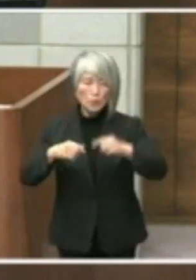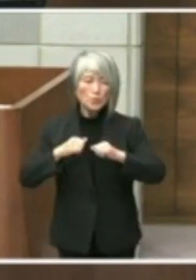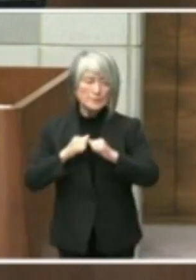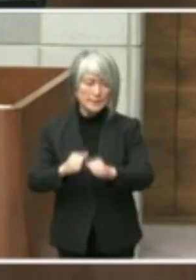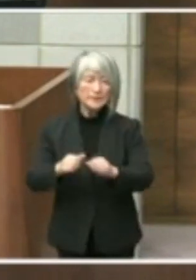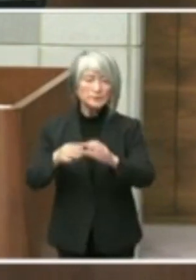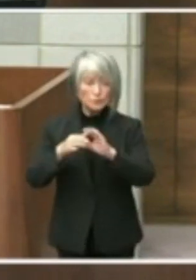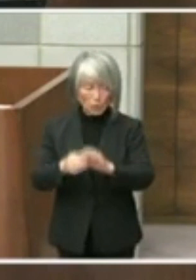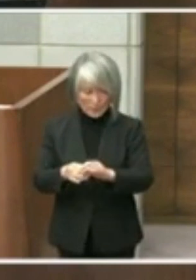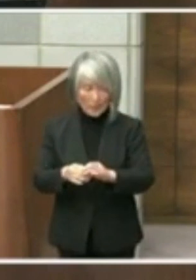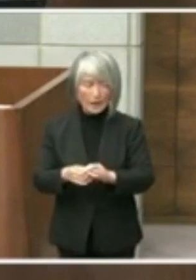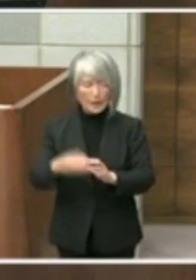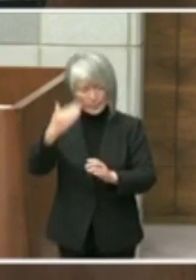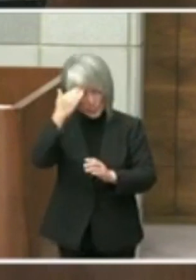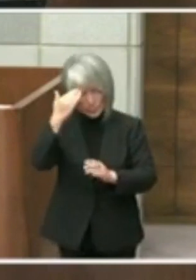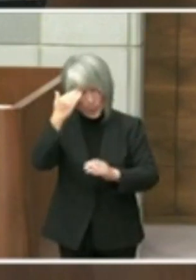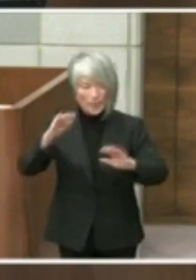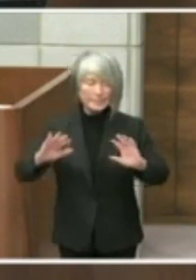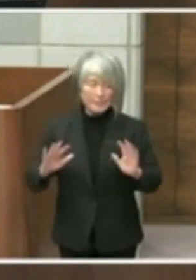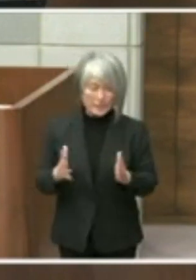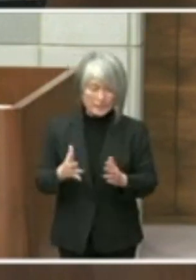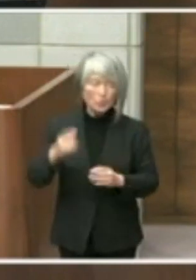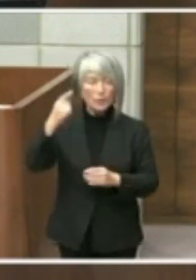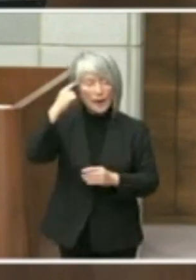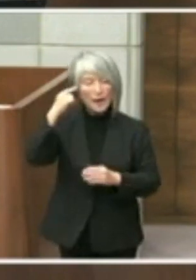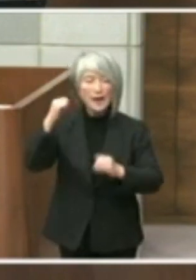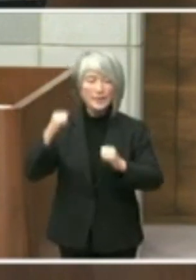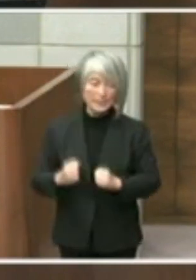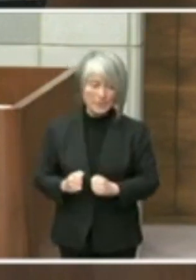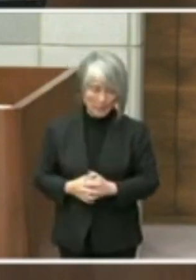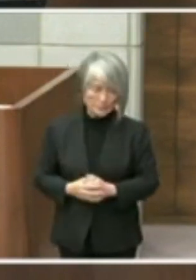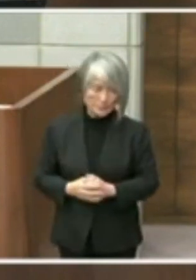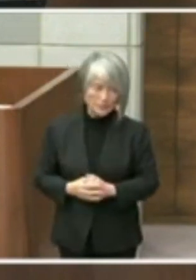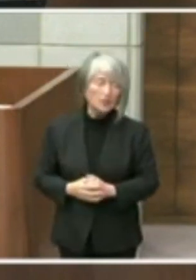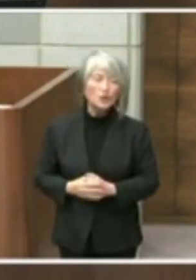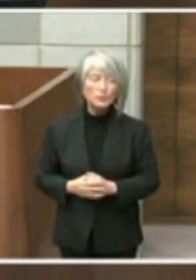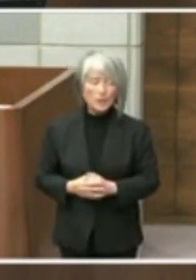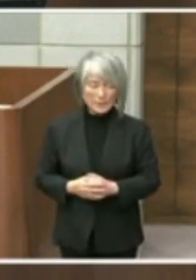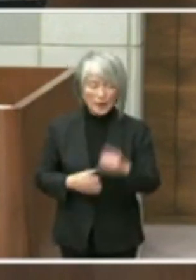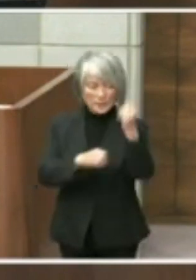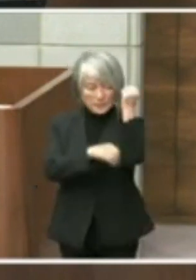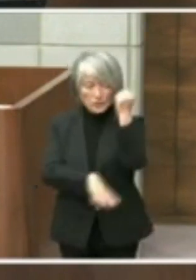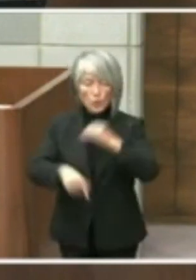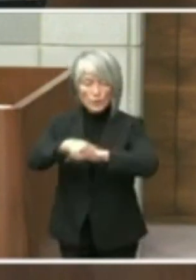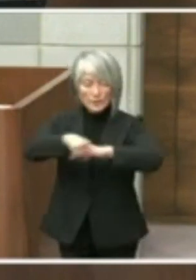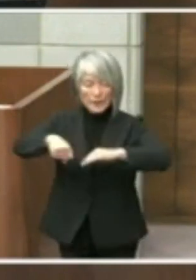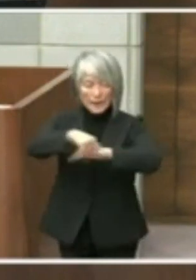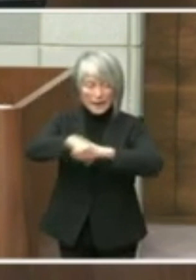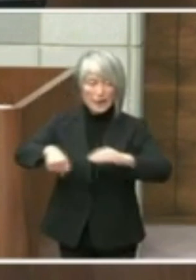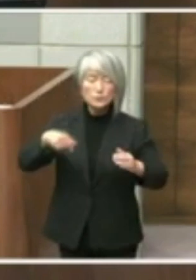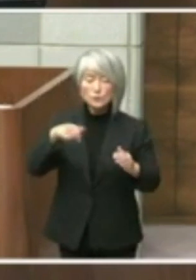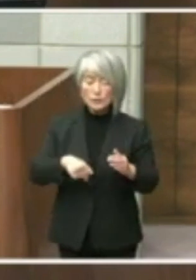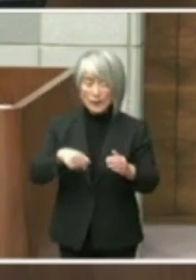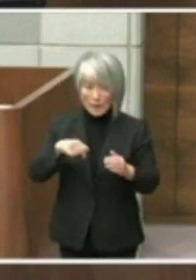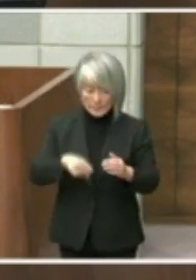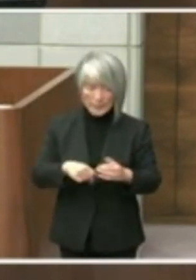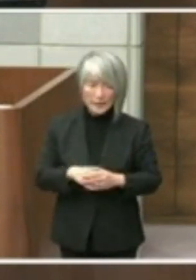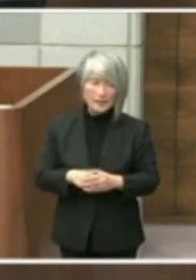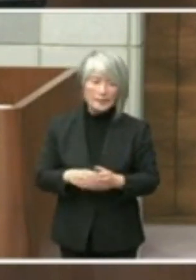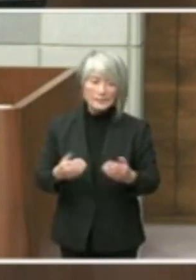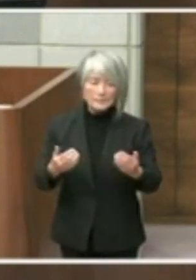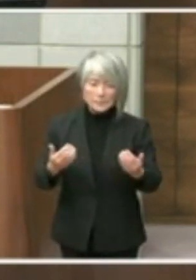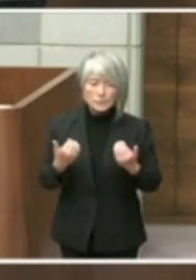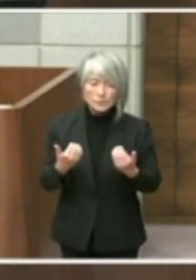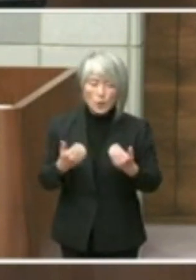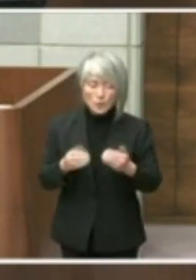えています。また、現在行っている基本計画において、起床した際の必要な展開